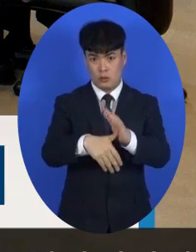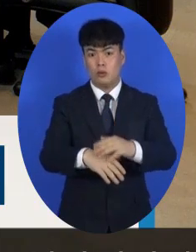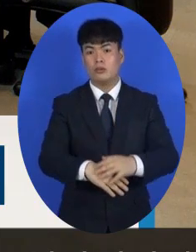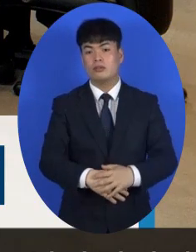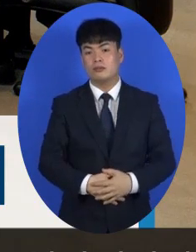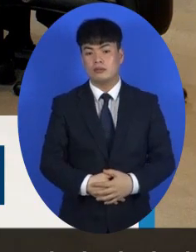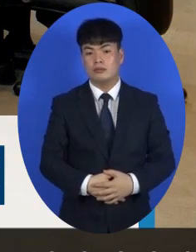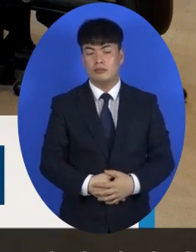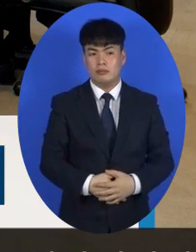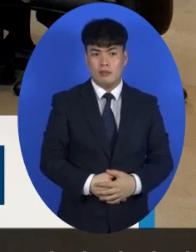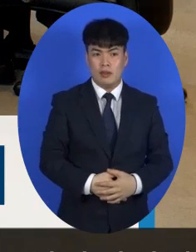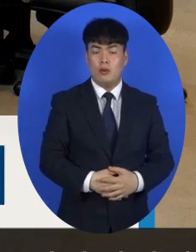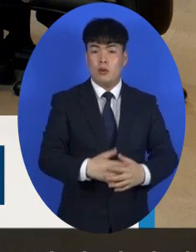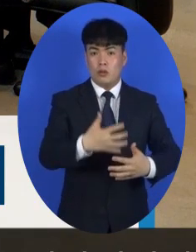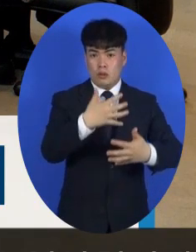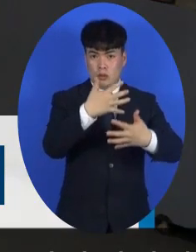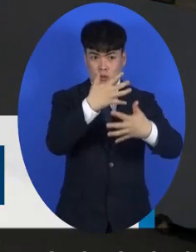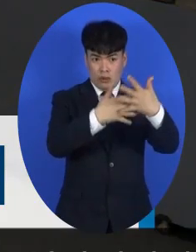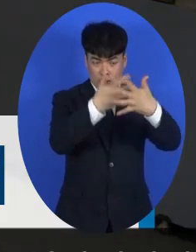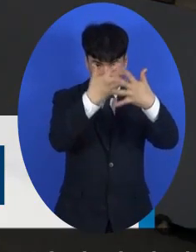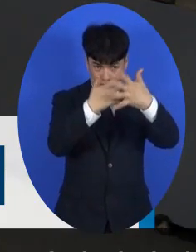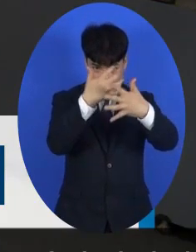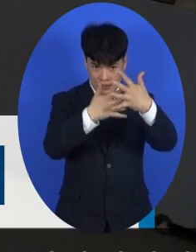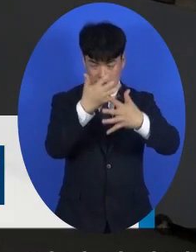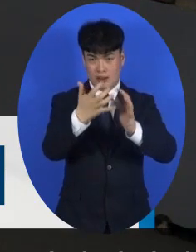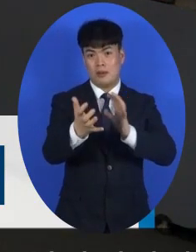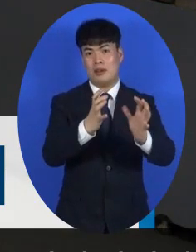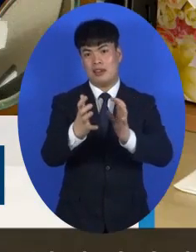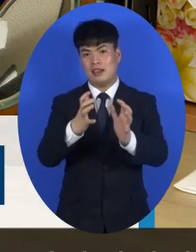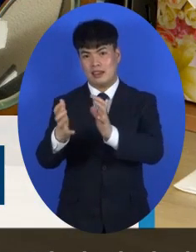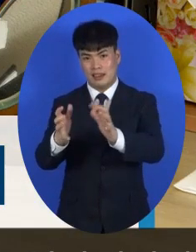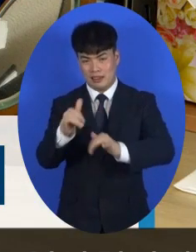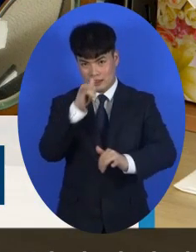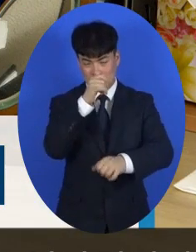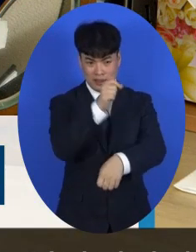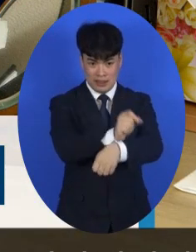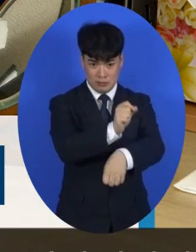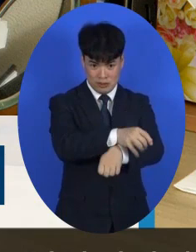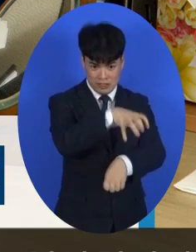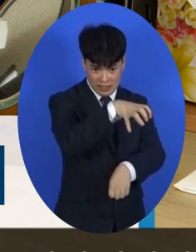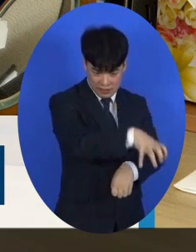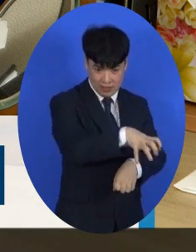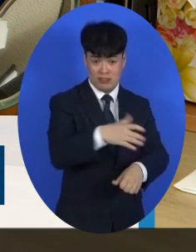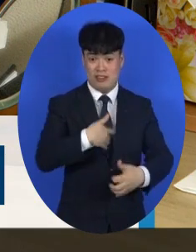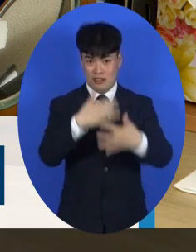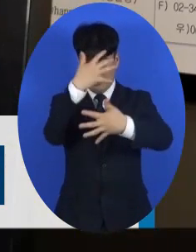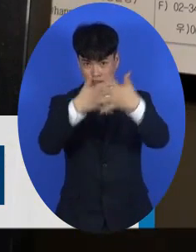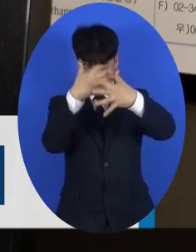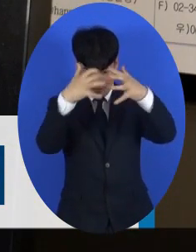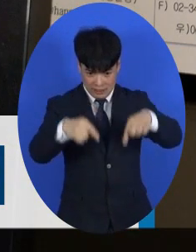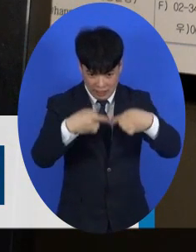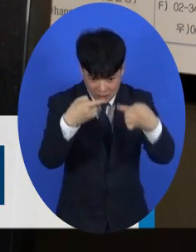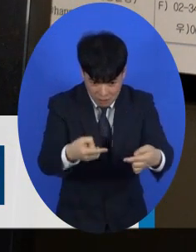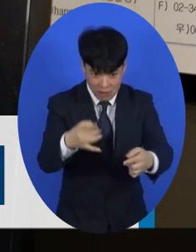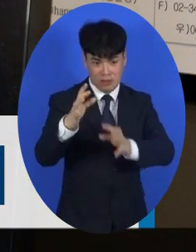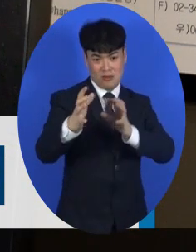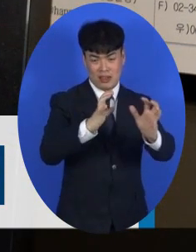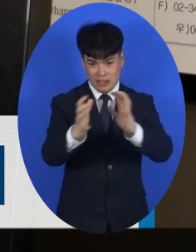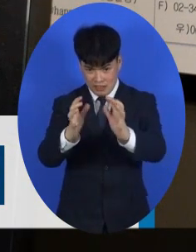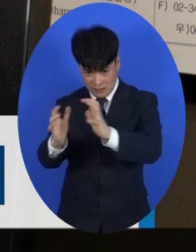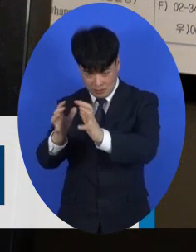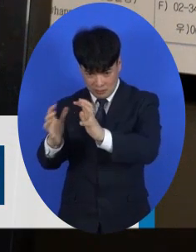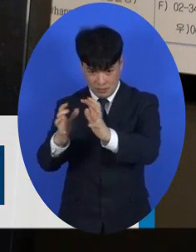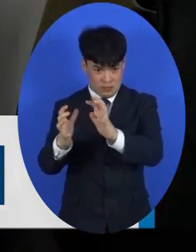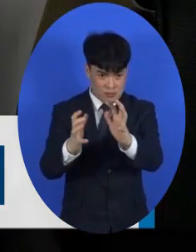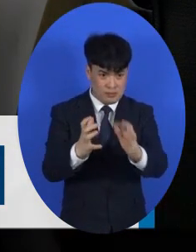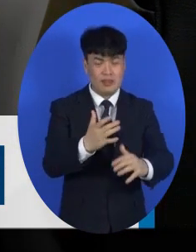확대 간부회의에는 필수 인원을 제외한 100여 명의 부서장이 사무실에서 온라인으로 영상회의에 참여해 코로나19로 인한